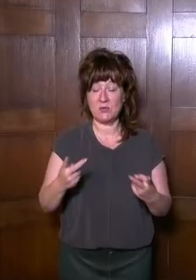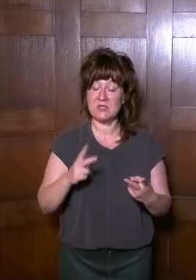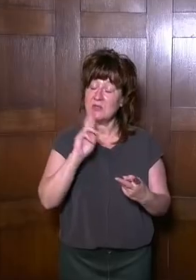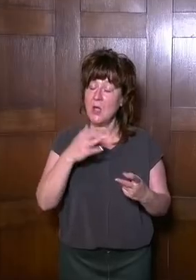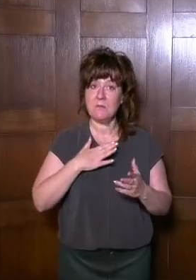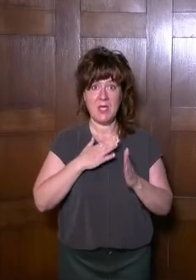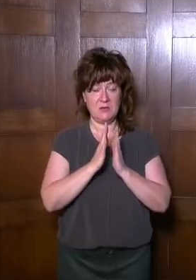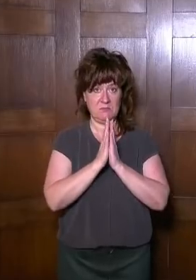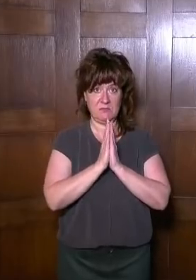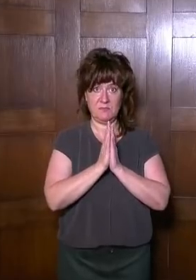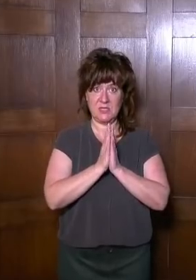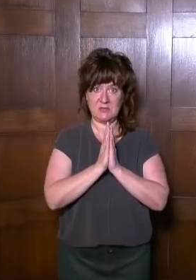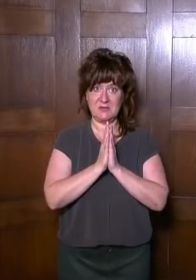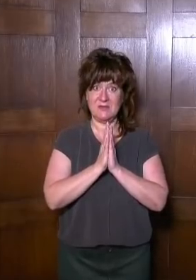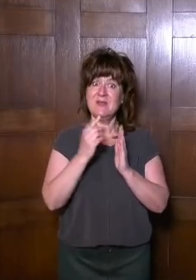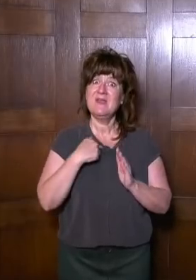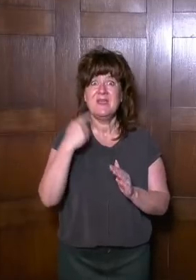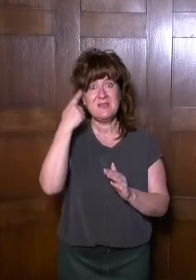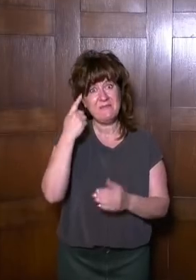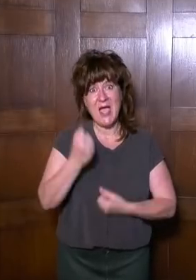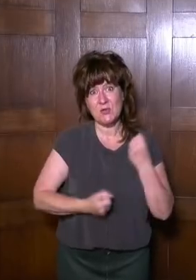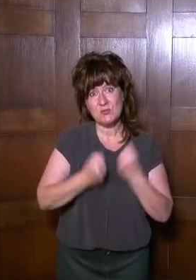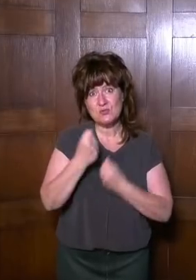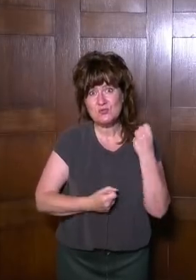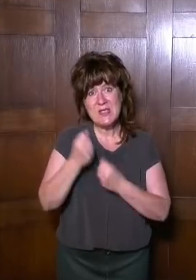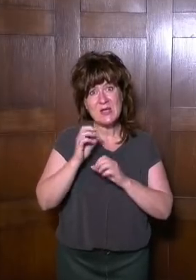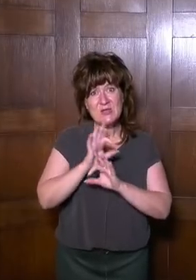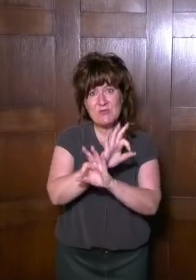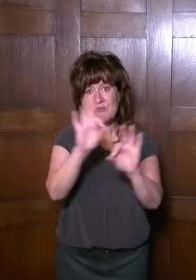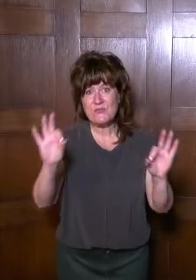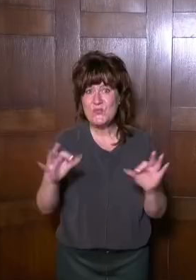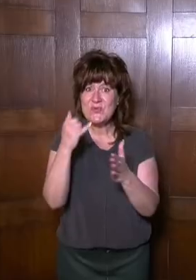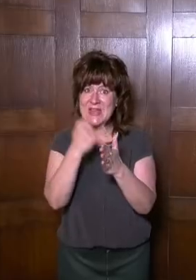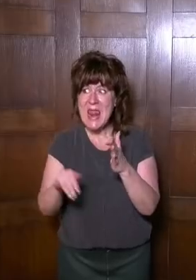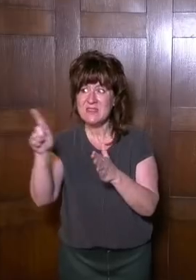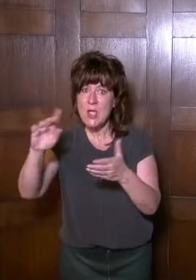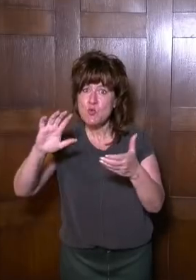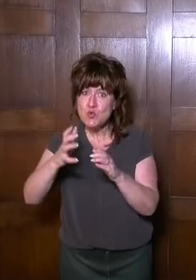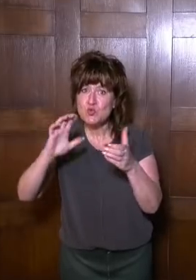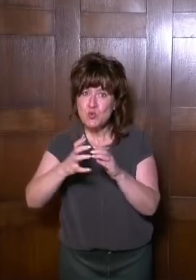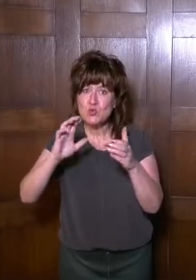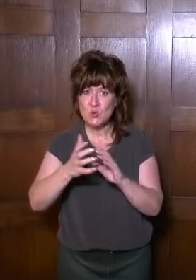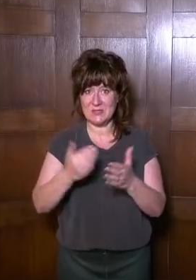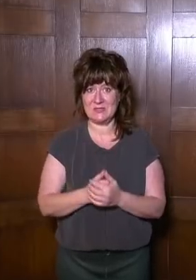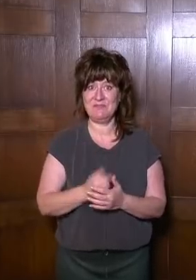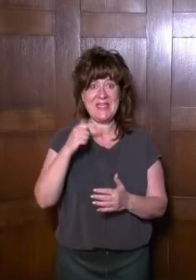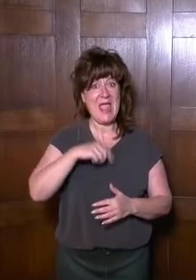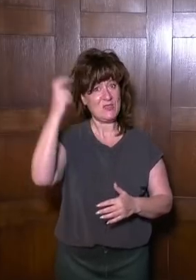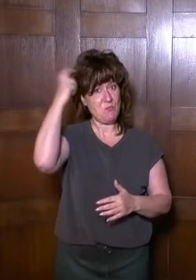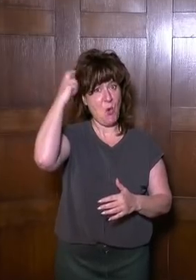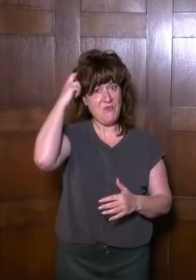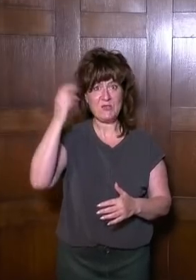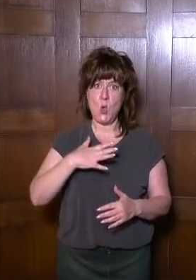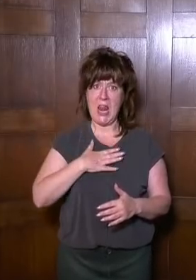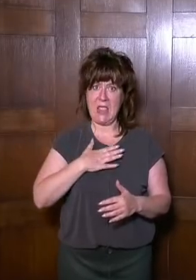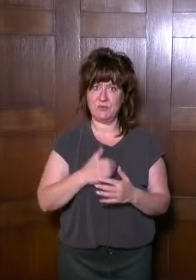Bitte, so schwer wie es fällt, die letzten, die jetzt, haben es jetzt nicht so ganz so leicht, sich kurz zu fassen. Herr Professor Liebert, Sie sind